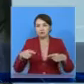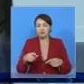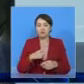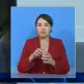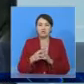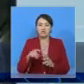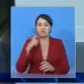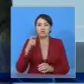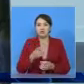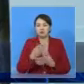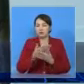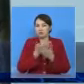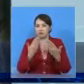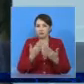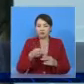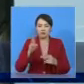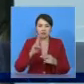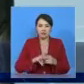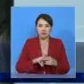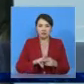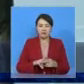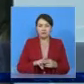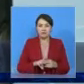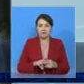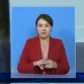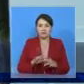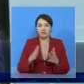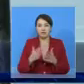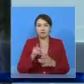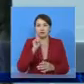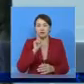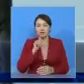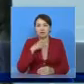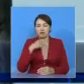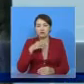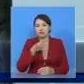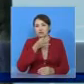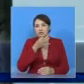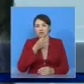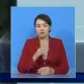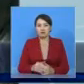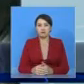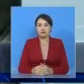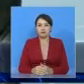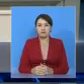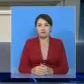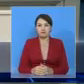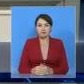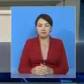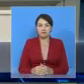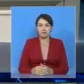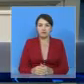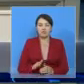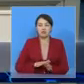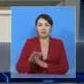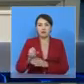культур пока не произошло. Поэтому об этом случае пока еще говорить рано. Почему? Потому что меры предпринимаются своевременно. Для